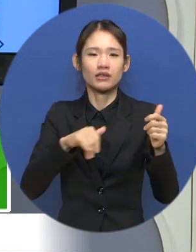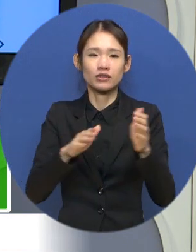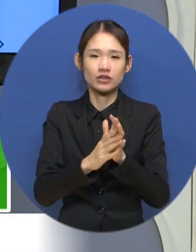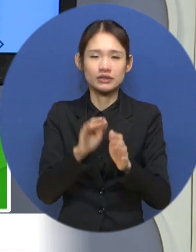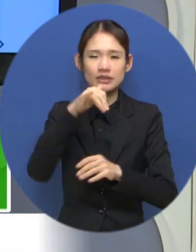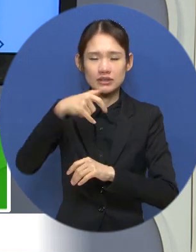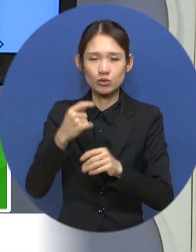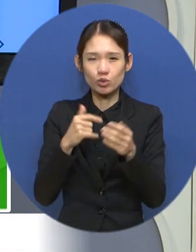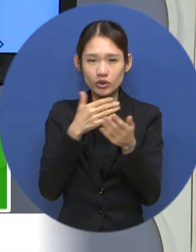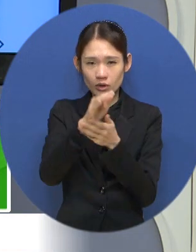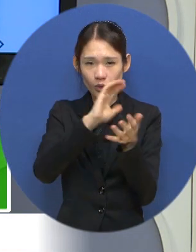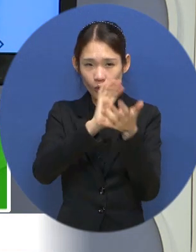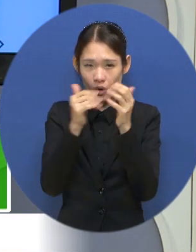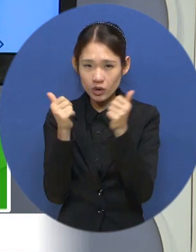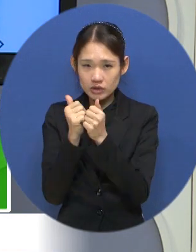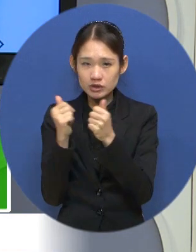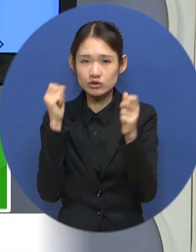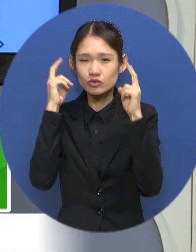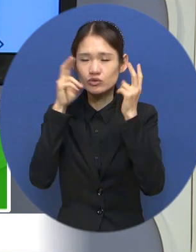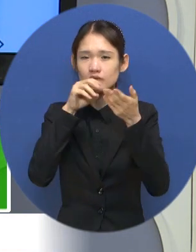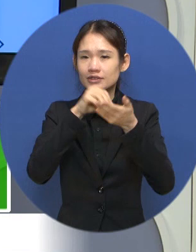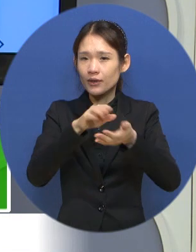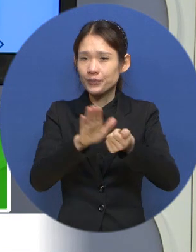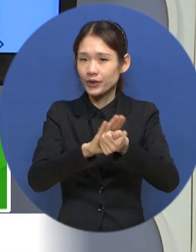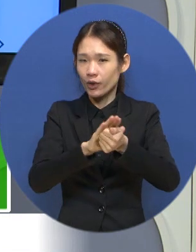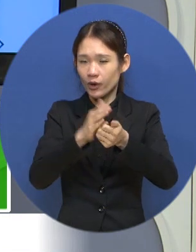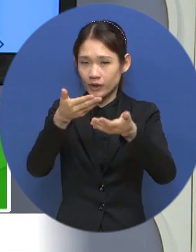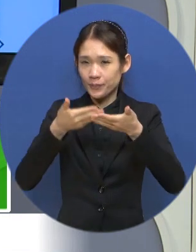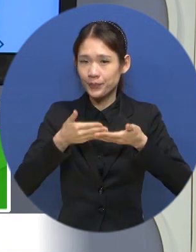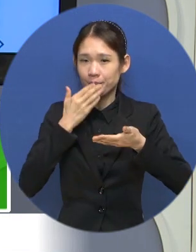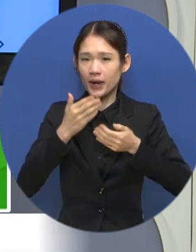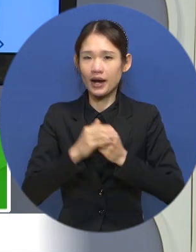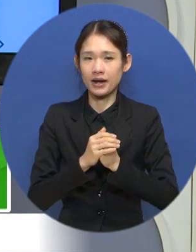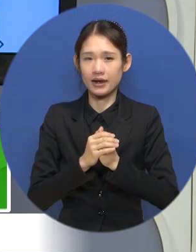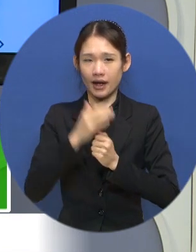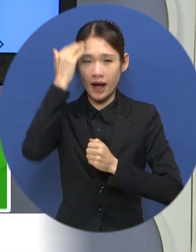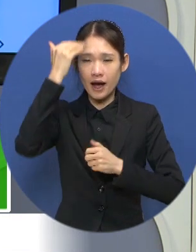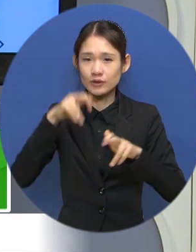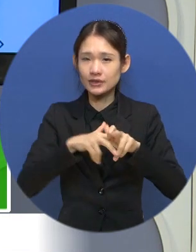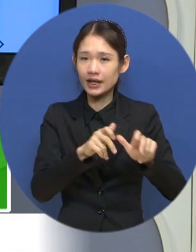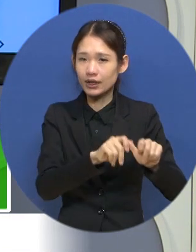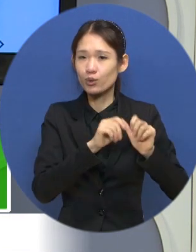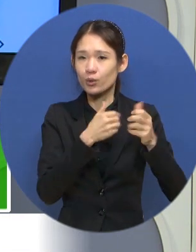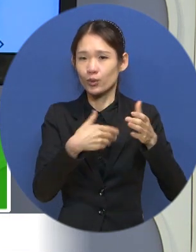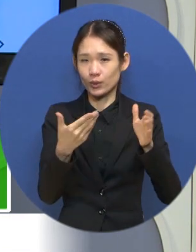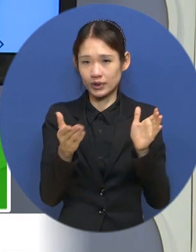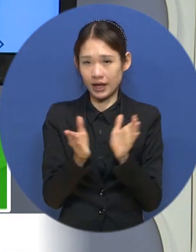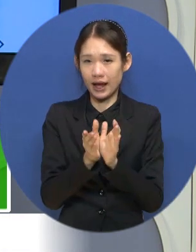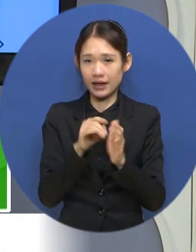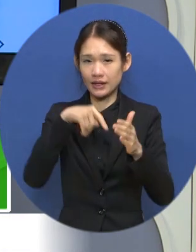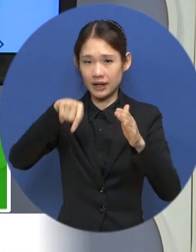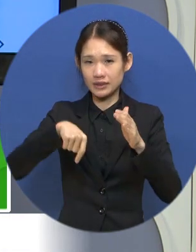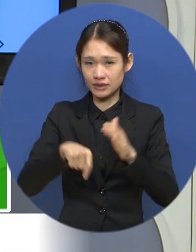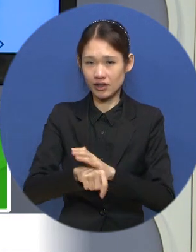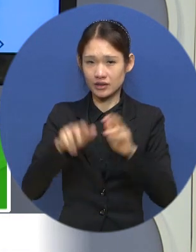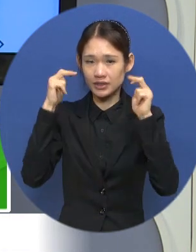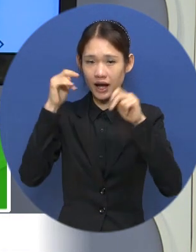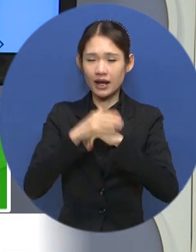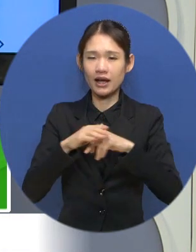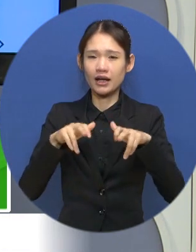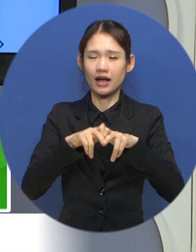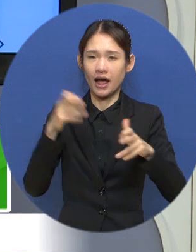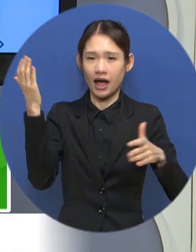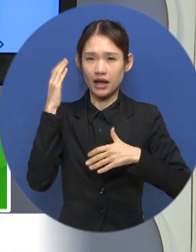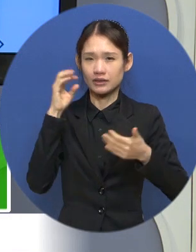프로그램 취업지원 서비스 등의 서비스를 받을 수 있는데요 한국장애인고용공단 은 장애 학생 취업지원 사업 은